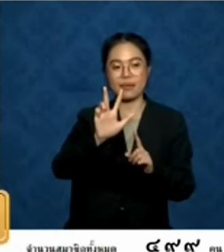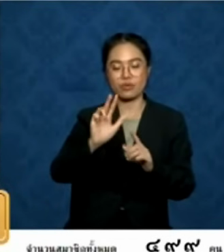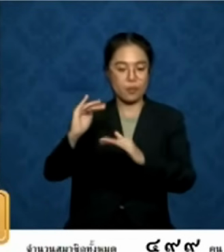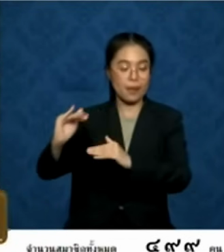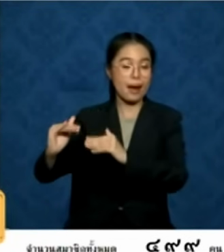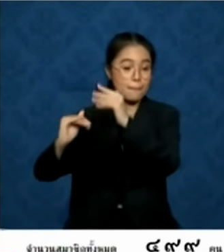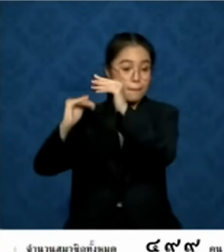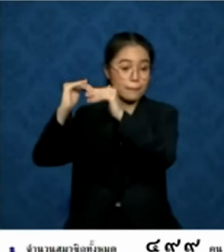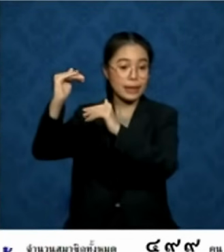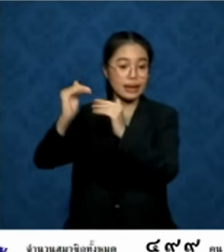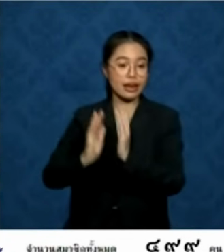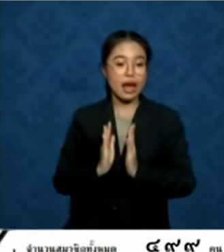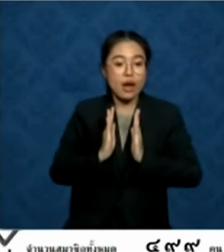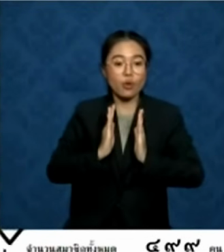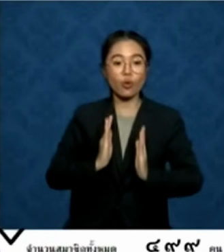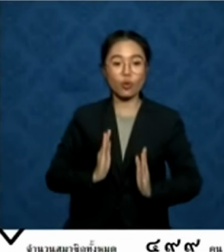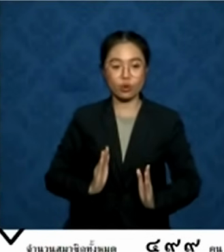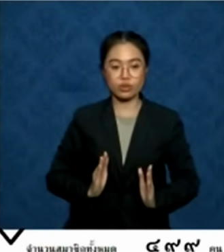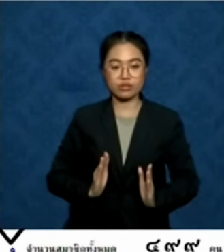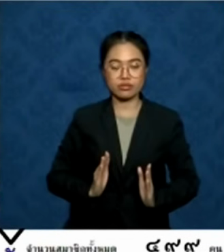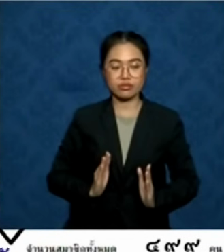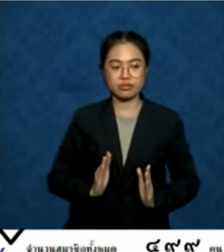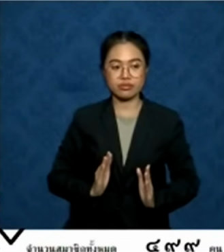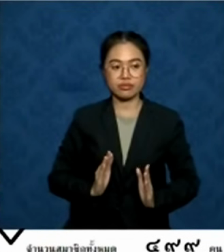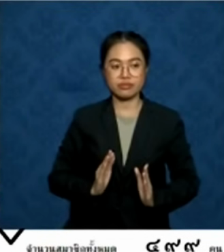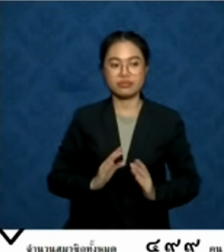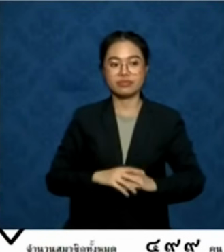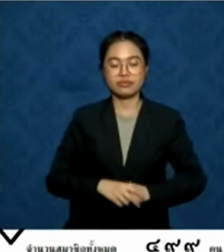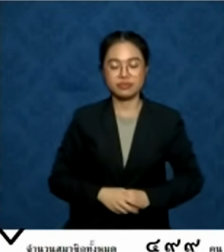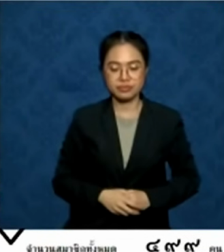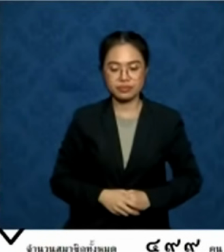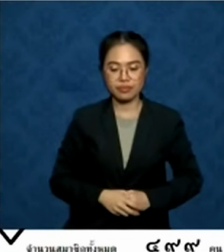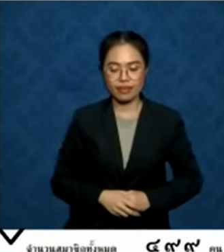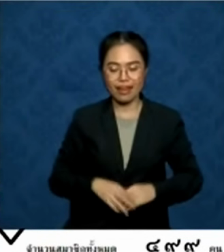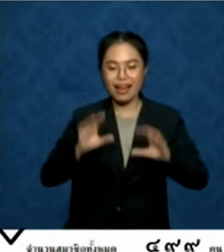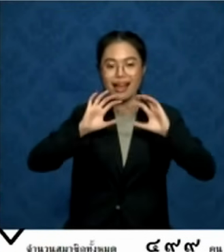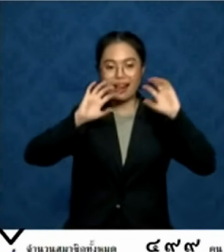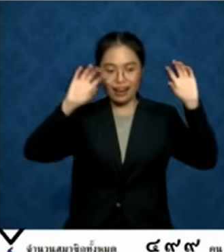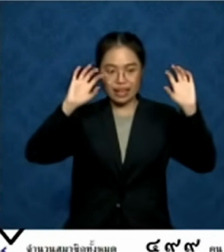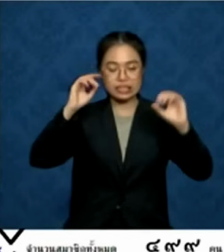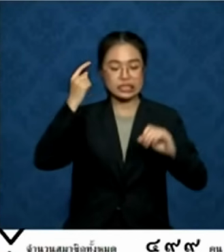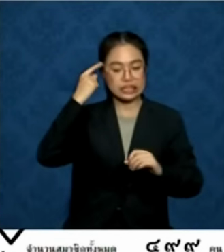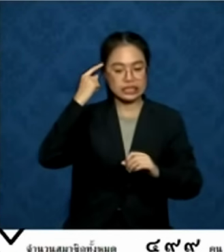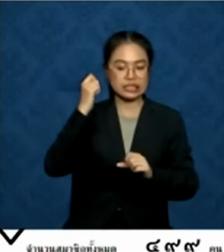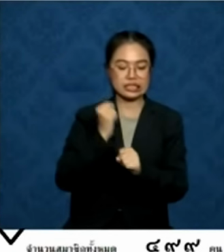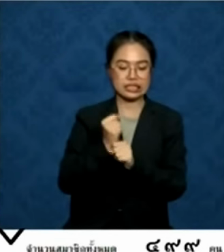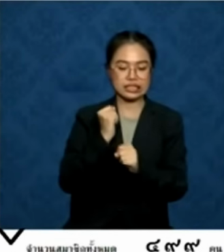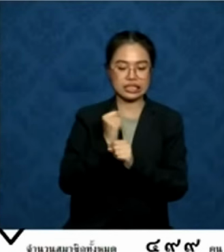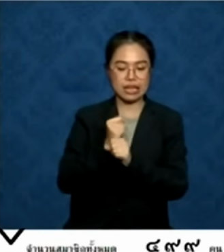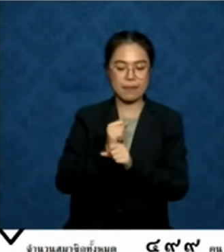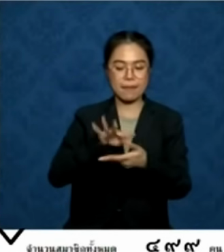าพทรัพยากรมนุษย์รัฐบาลได้จัดสรรงบประมาณรายจ่ายจำนวน